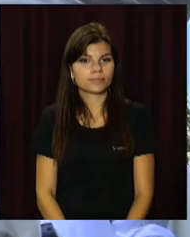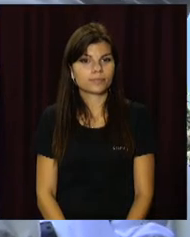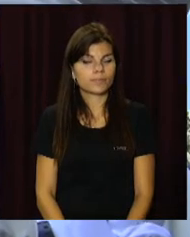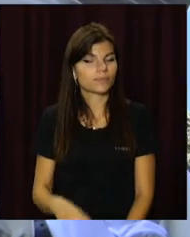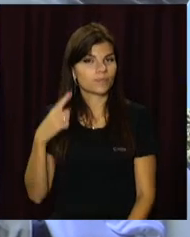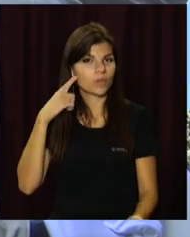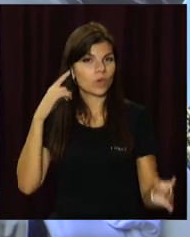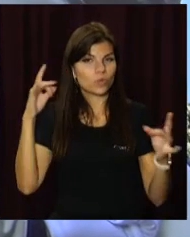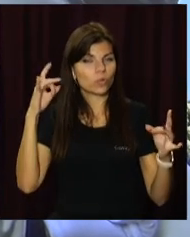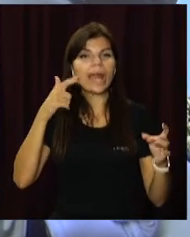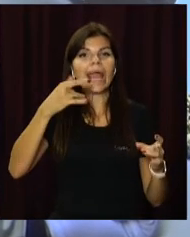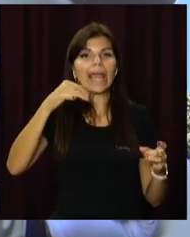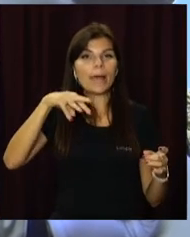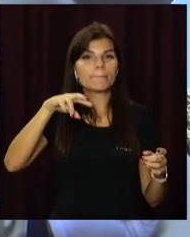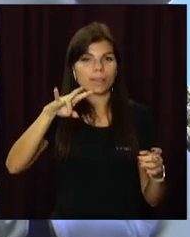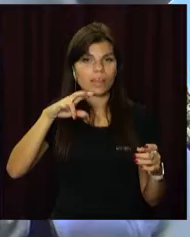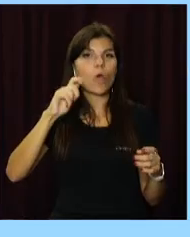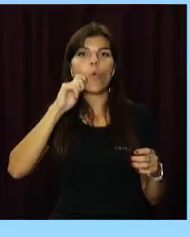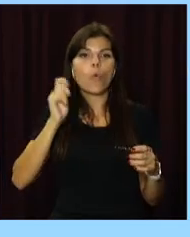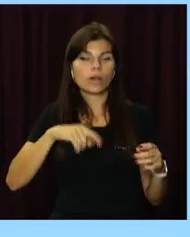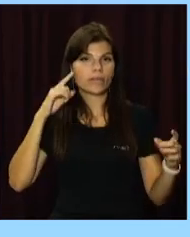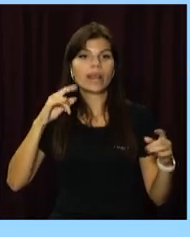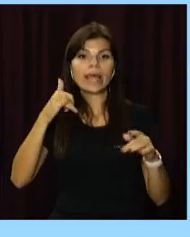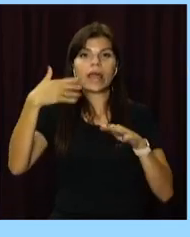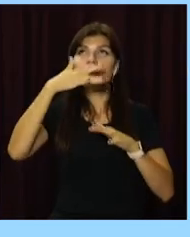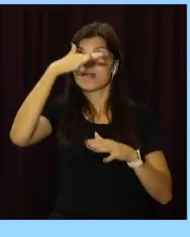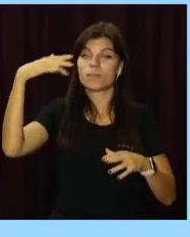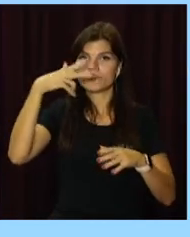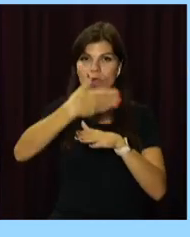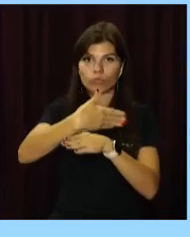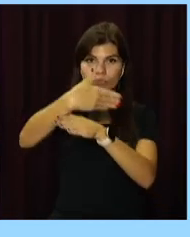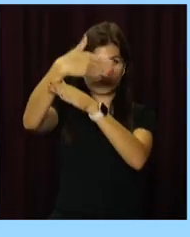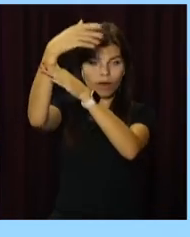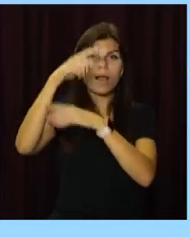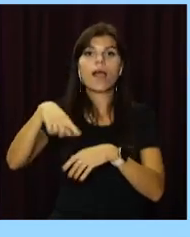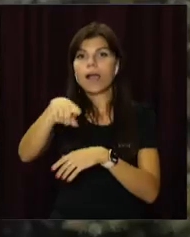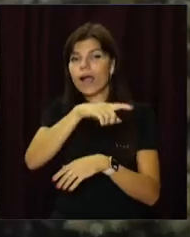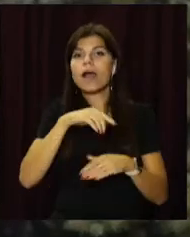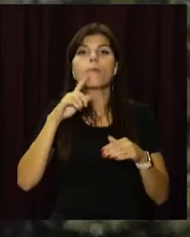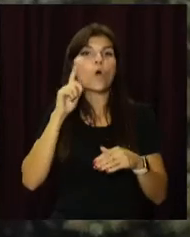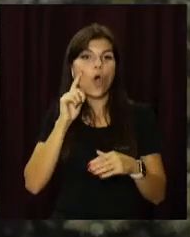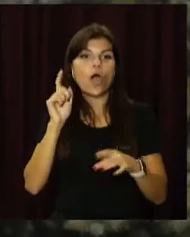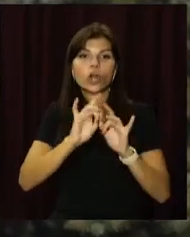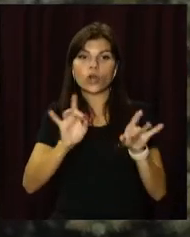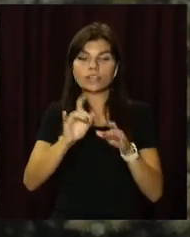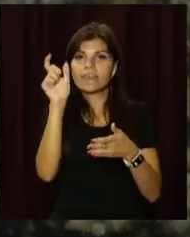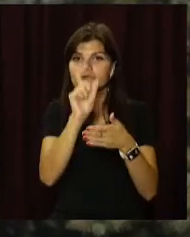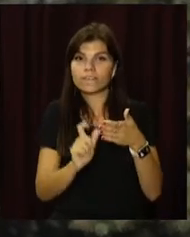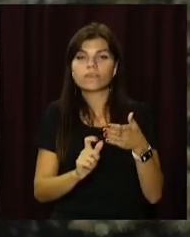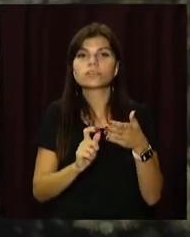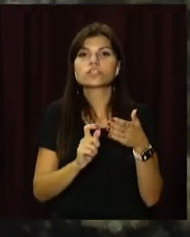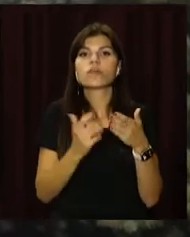Лунає гімн України і у небо піднімають державний прапор. А з вуст молоді звучать вірші Кобзаря. Грає